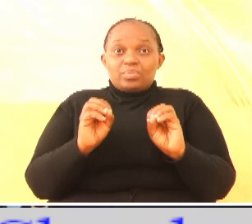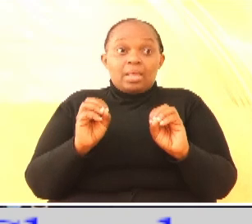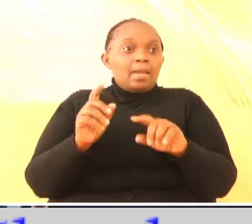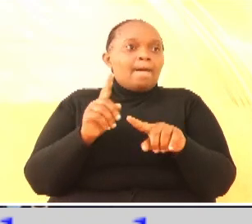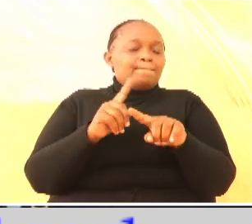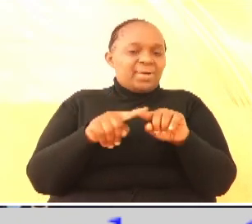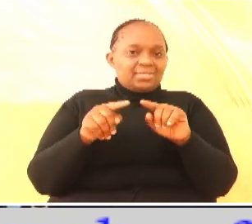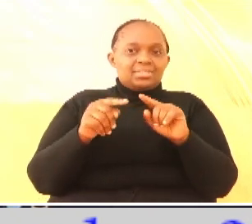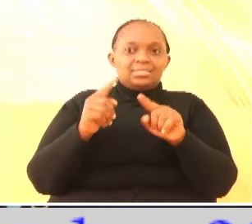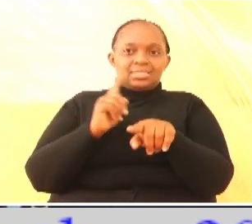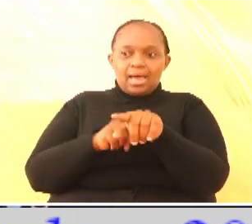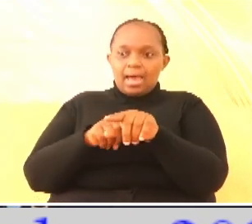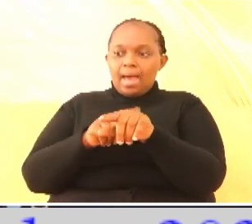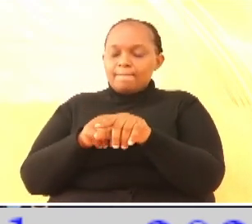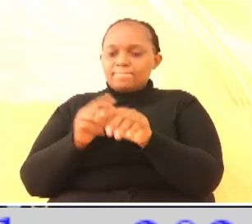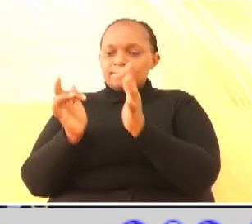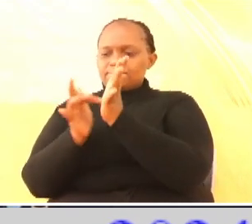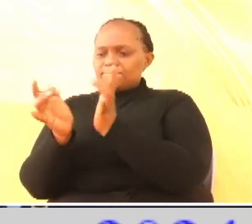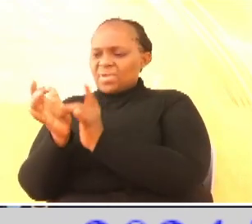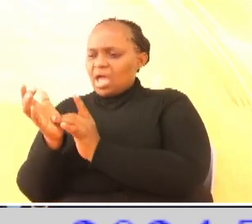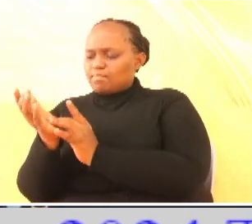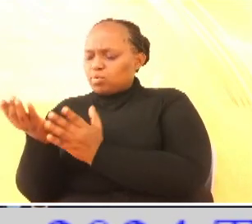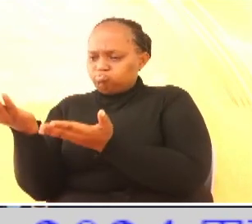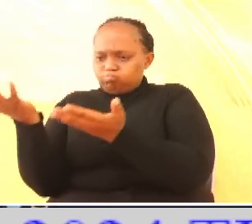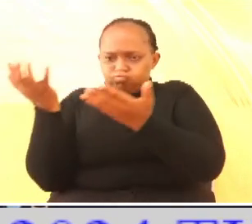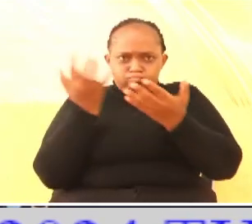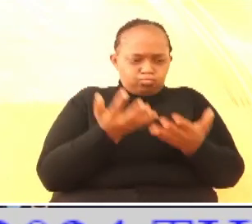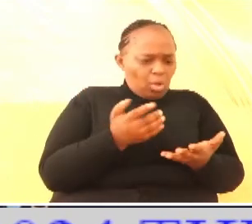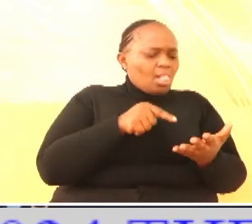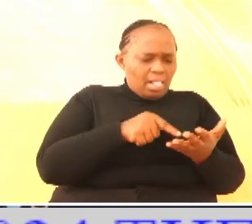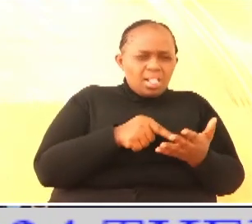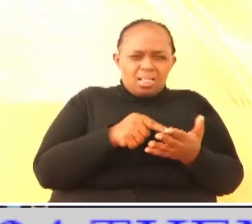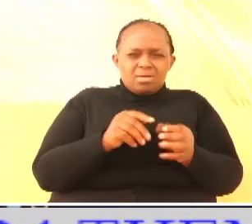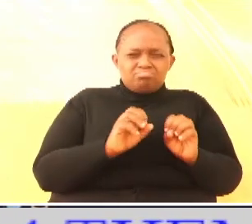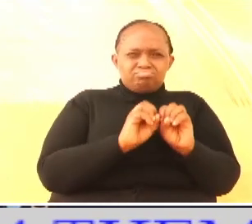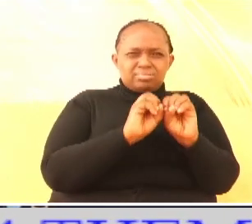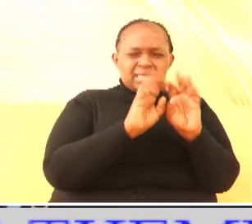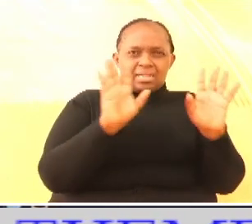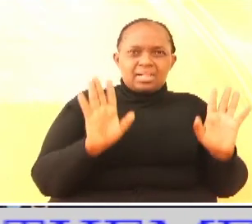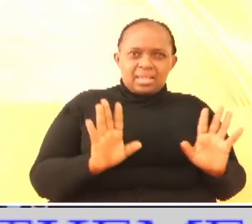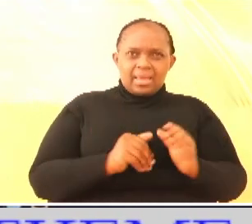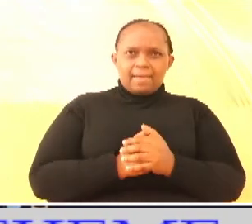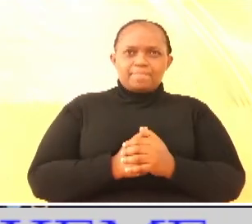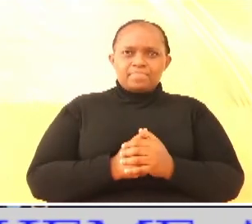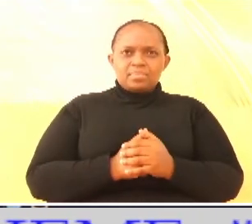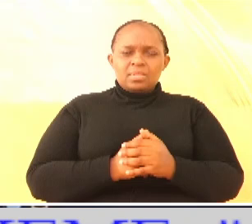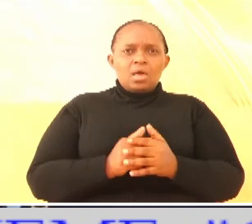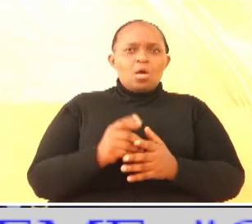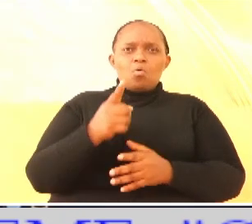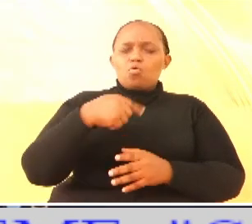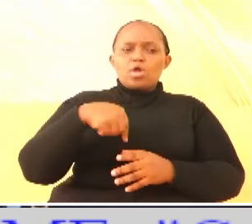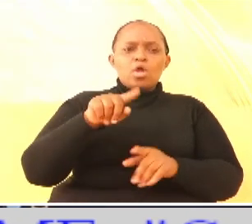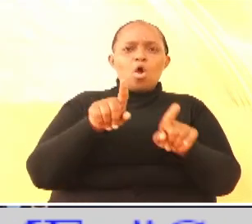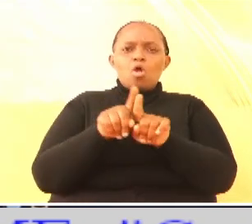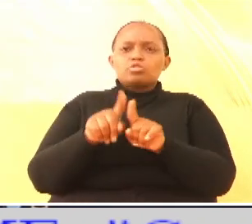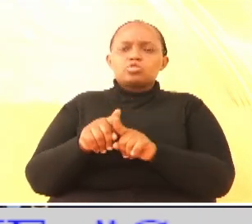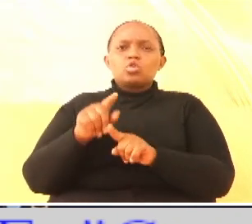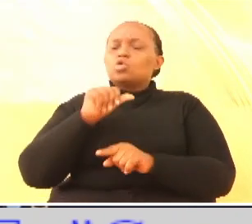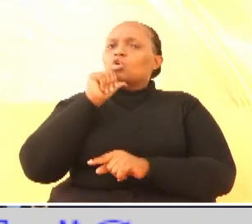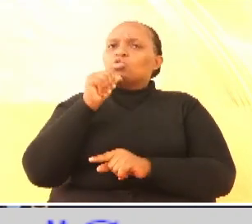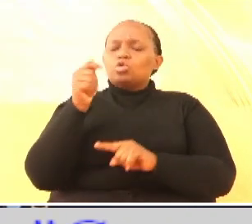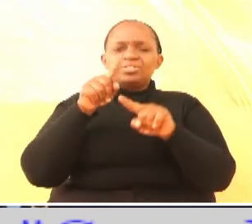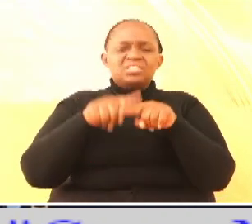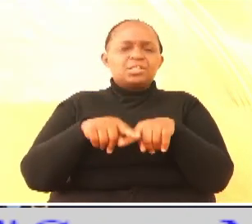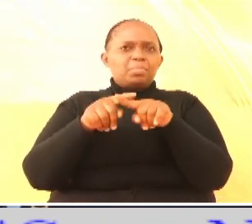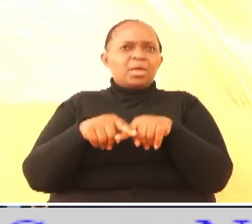tulimulikiwa, tukaanza kuelewa life after death inakuwa namna gani. Na ya kwamba hatutaki kudepend na watu ambao wameenda, ati wao